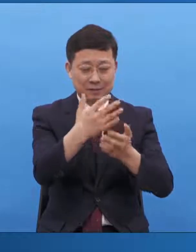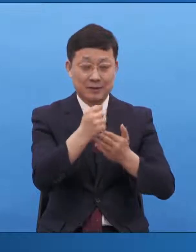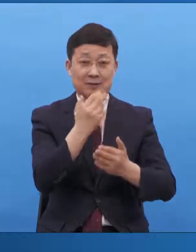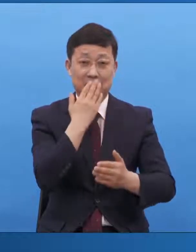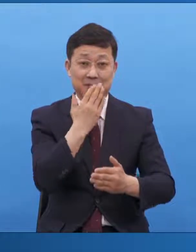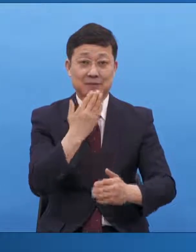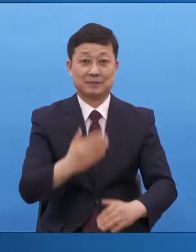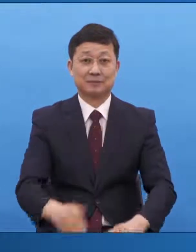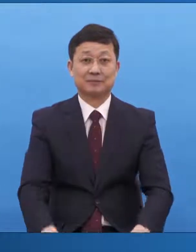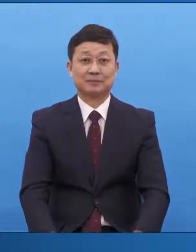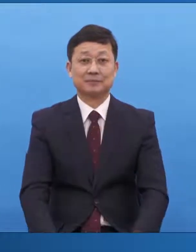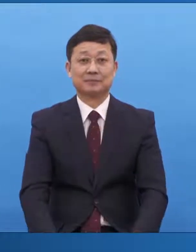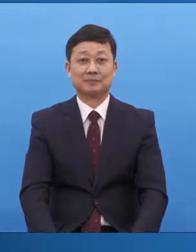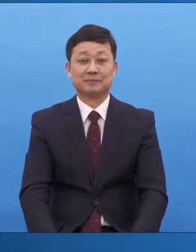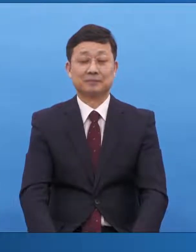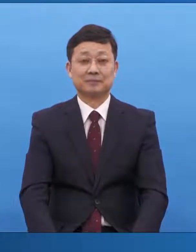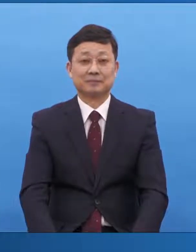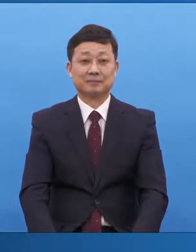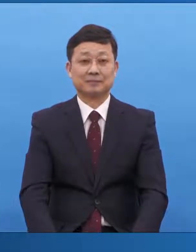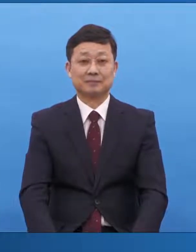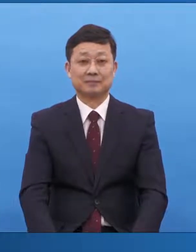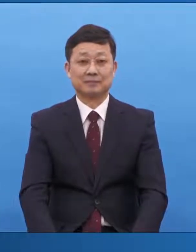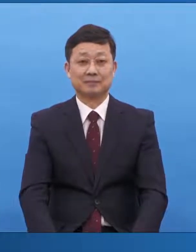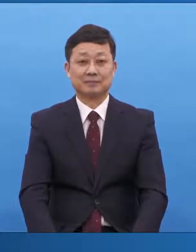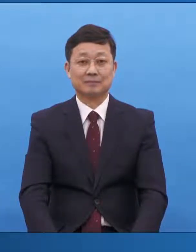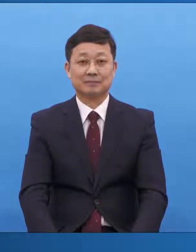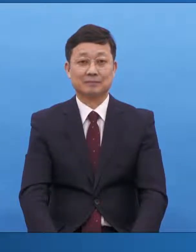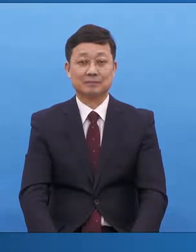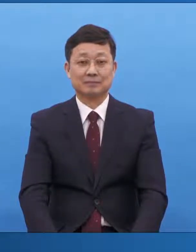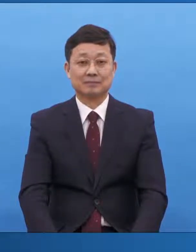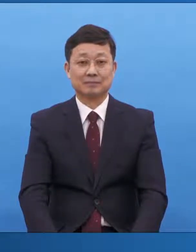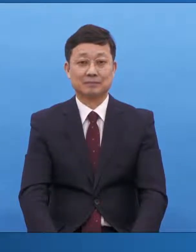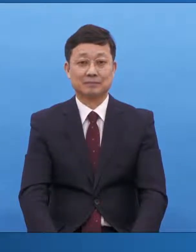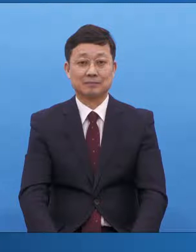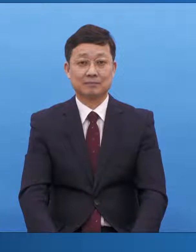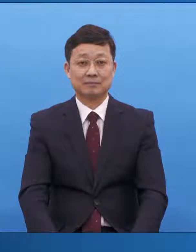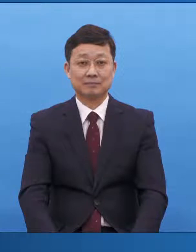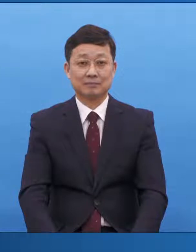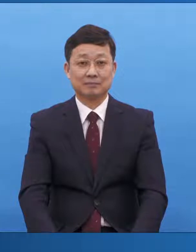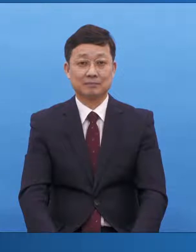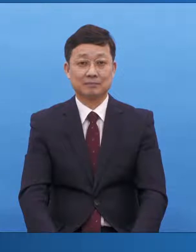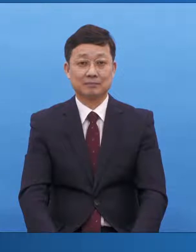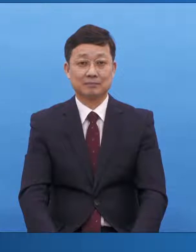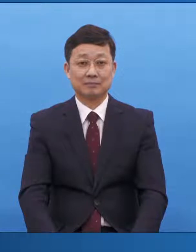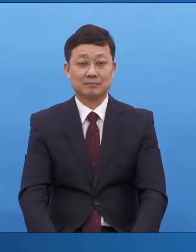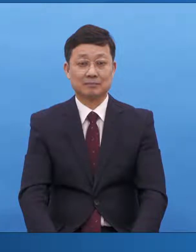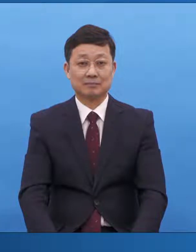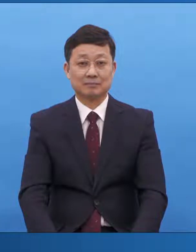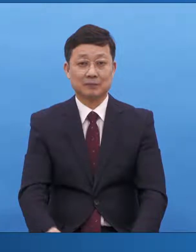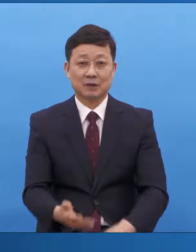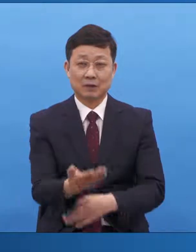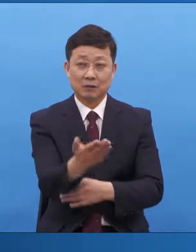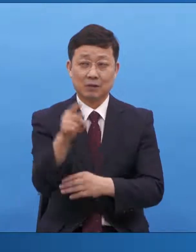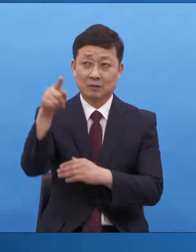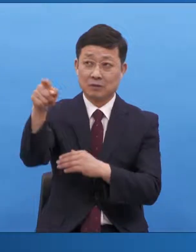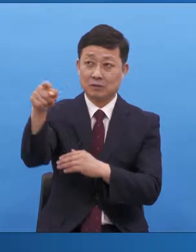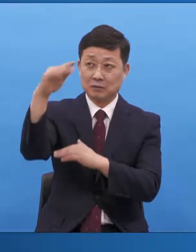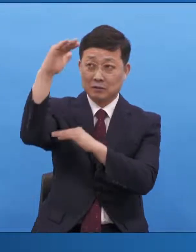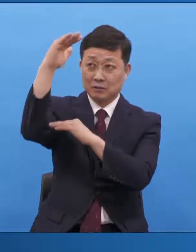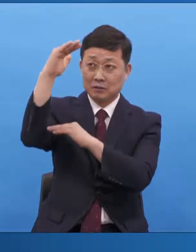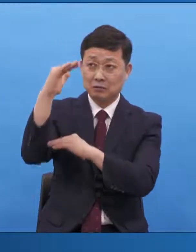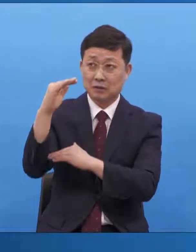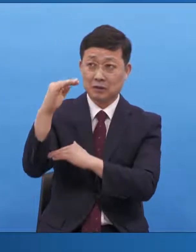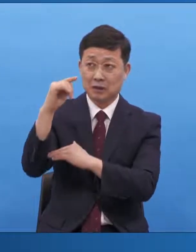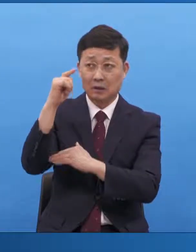and that's why they go to worship with that attitude. 그렇지 않다고 생각하는 사람은 나중에는 모르겠지만